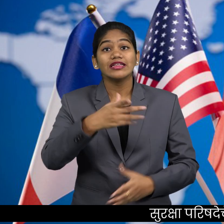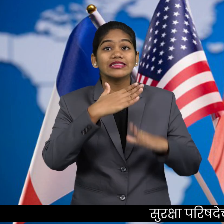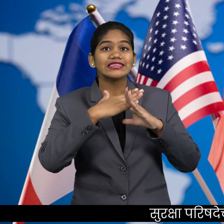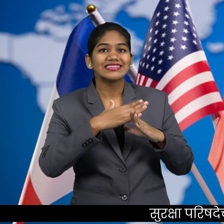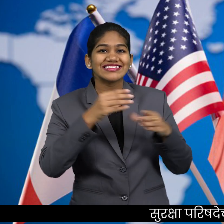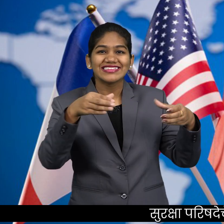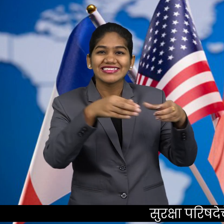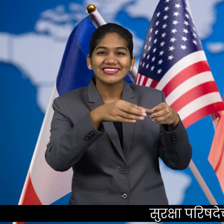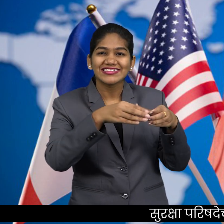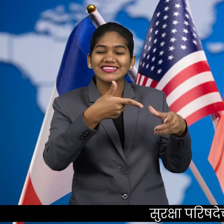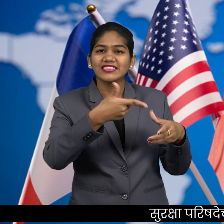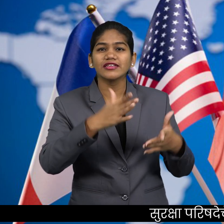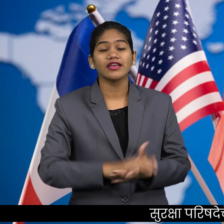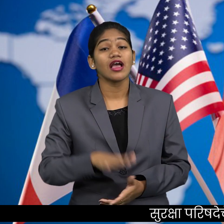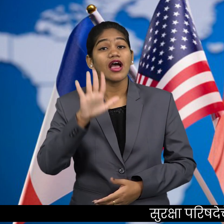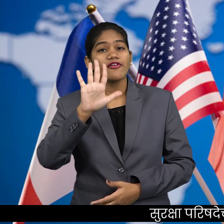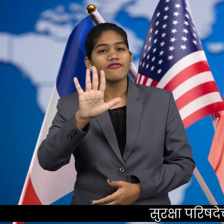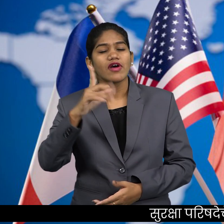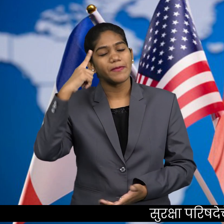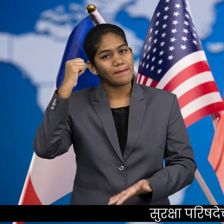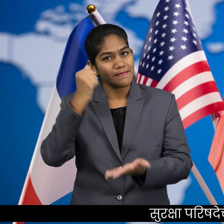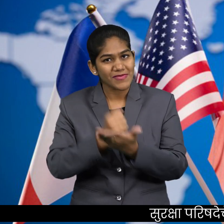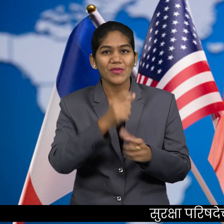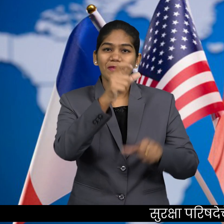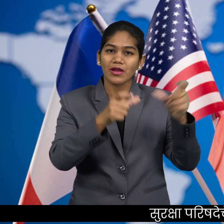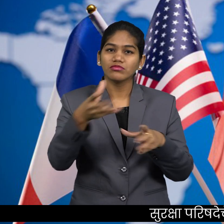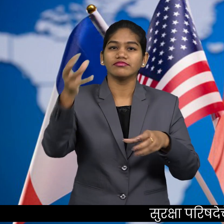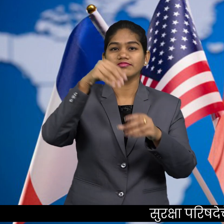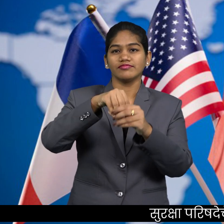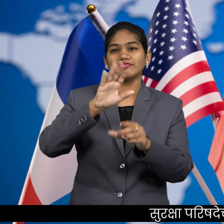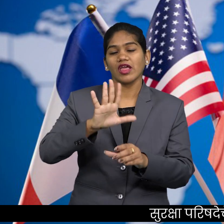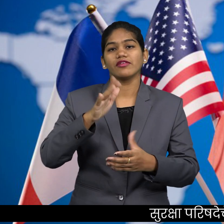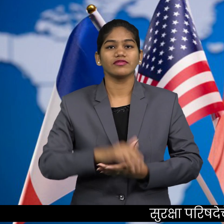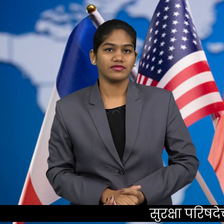सुरक्षा परिषदेचे 5 स्थायी सदस्य आहेत.